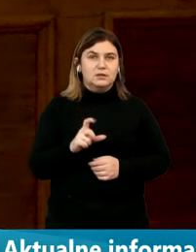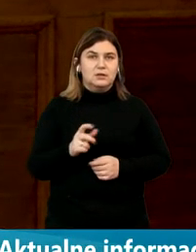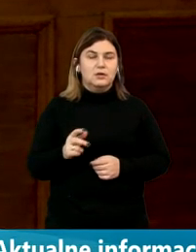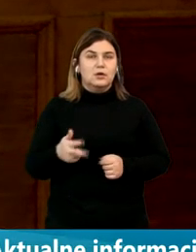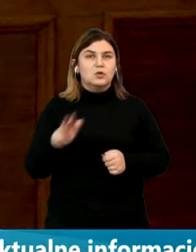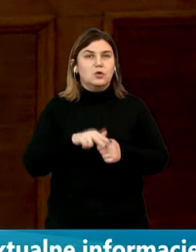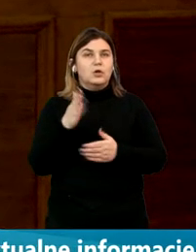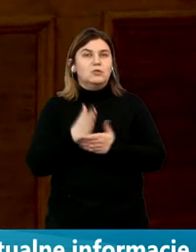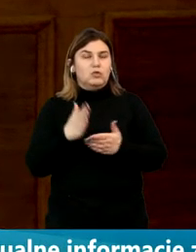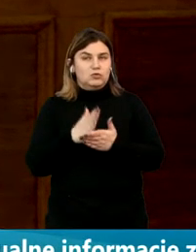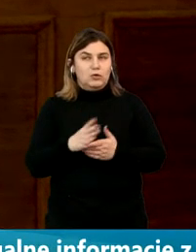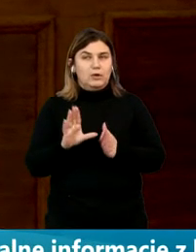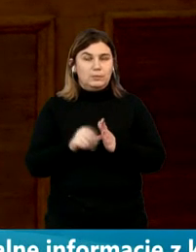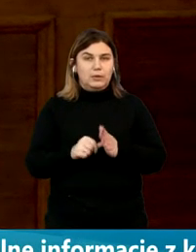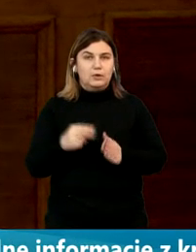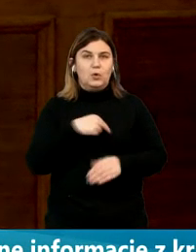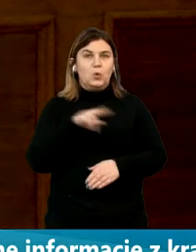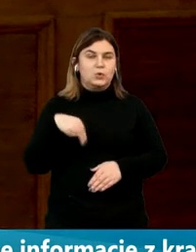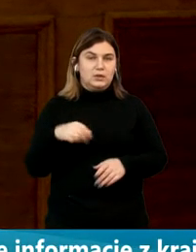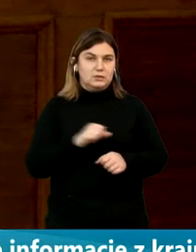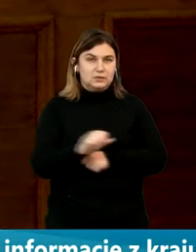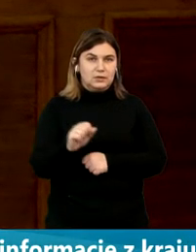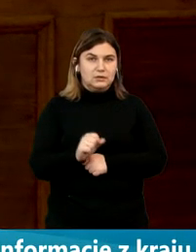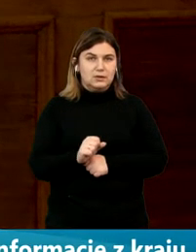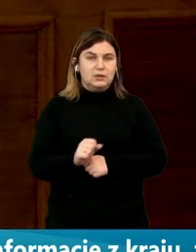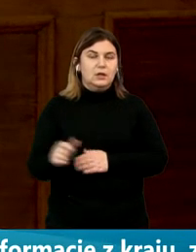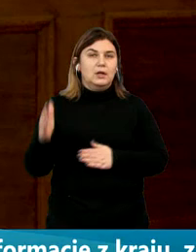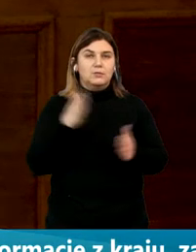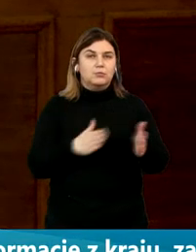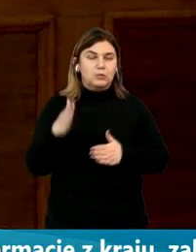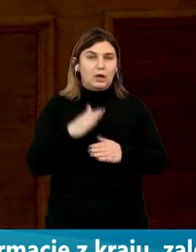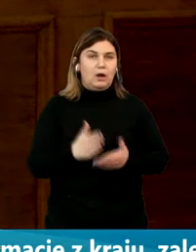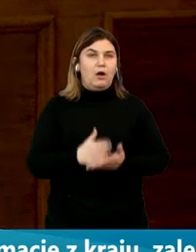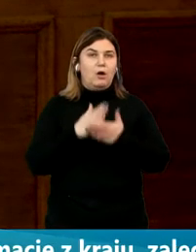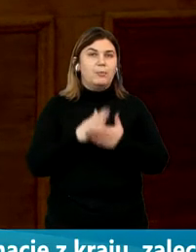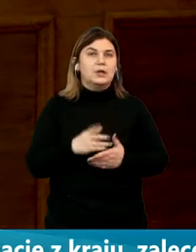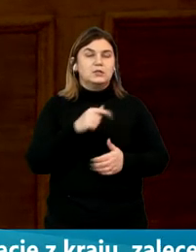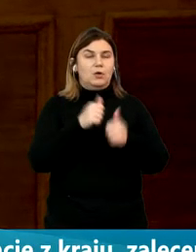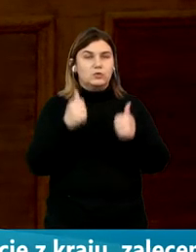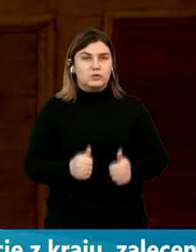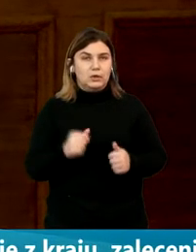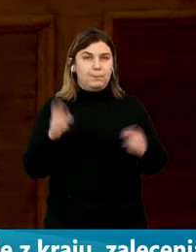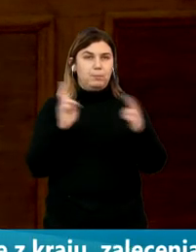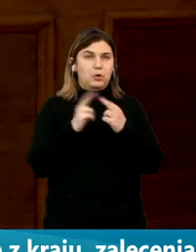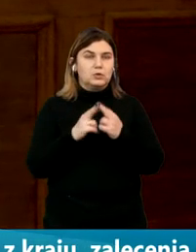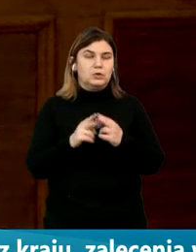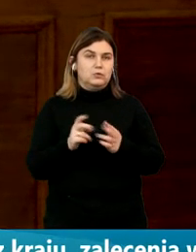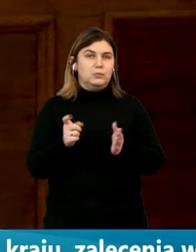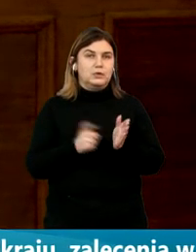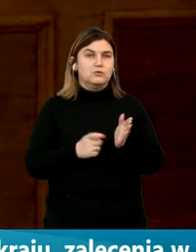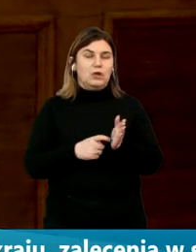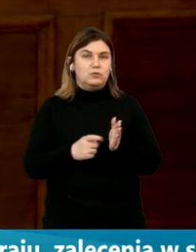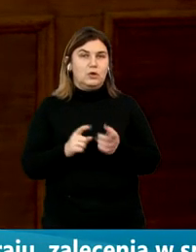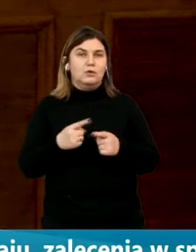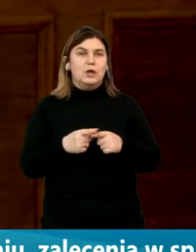częściowo miejski, one są po prostu przygotowywane w oparciu o stan tej infrastruktury i właśnie w porozumieniu często ze